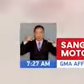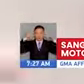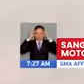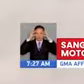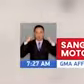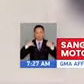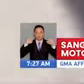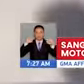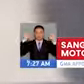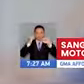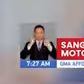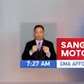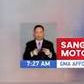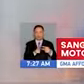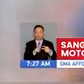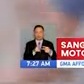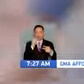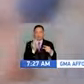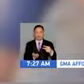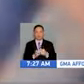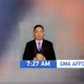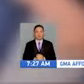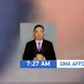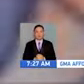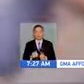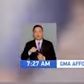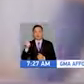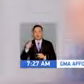ikinamatay. Nakaligtas naman ang iba pang sakay ng tricycle, maging ang angkas ng motorsiklo.